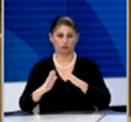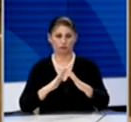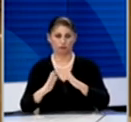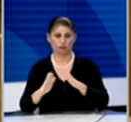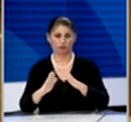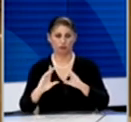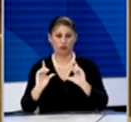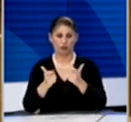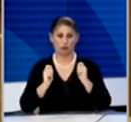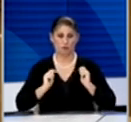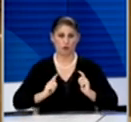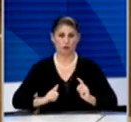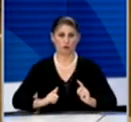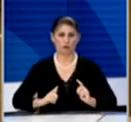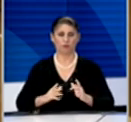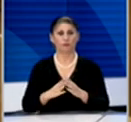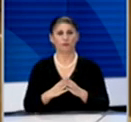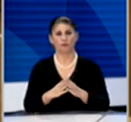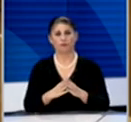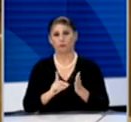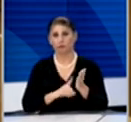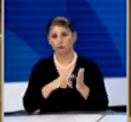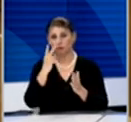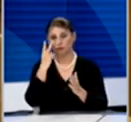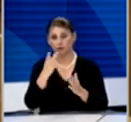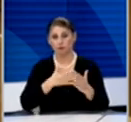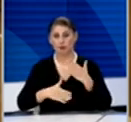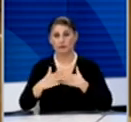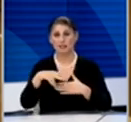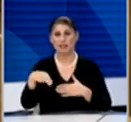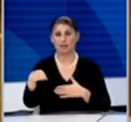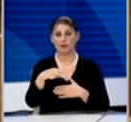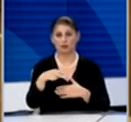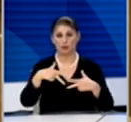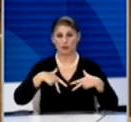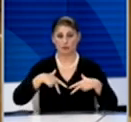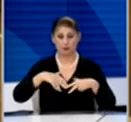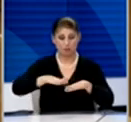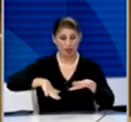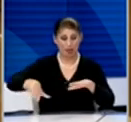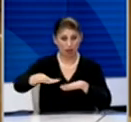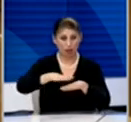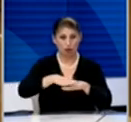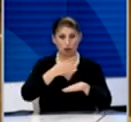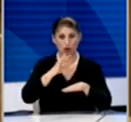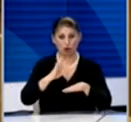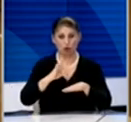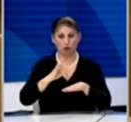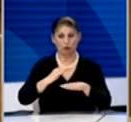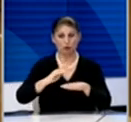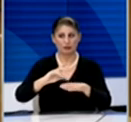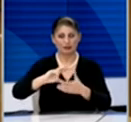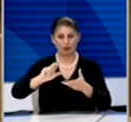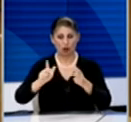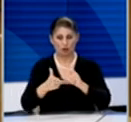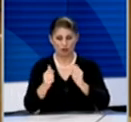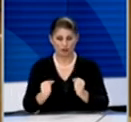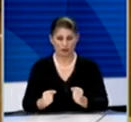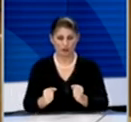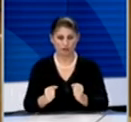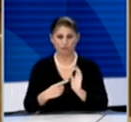τον εθνικό μας πλούτο πρέπει να δείτε αγαπητοί συνάδελφοι της κυβέρνησης και ότι η περιοχή από μόνη της λόγω της γεωγραφικής της θέσης